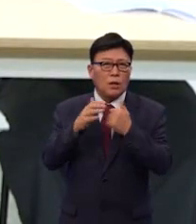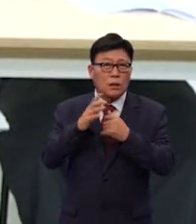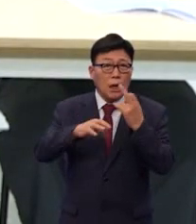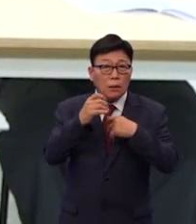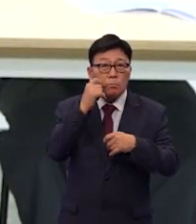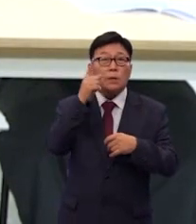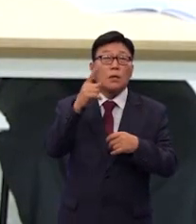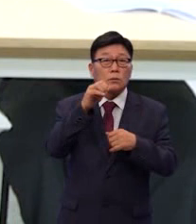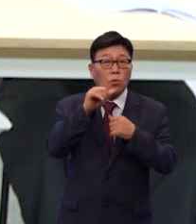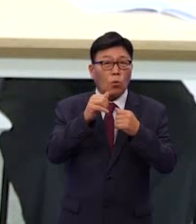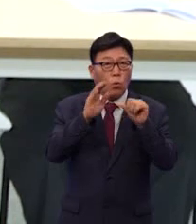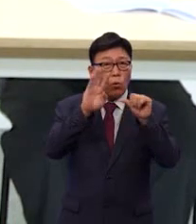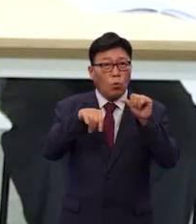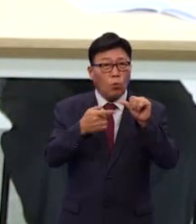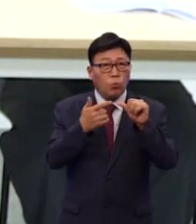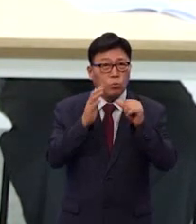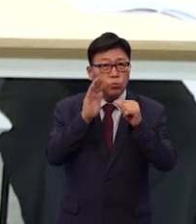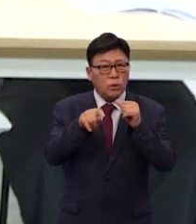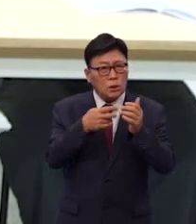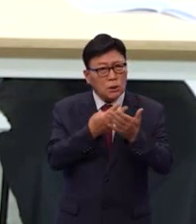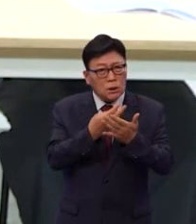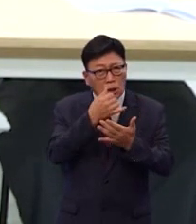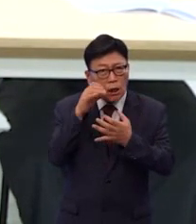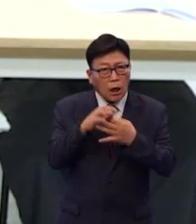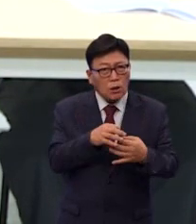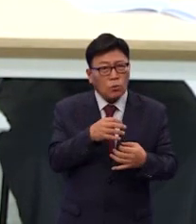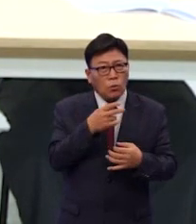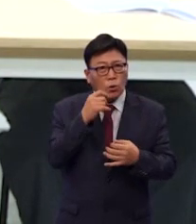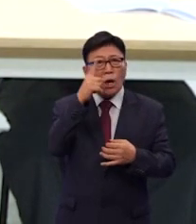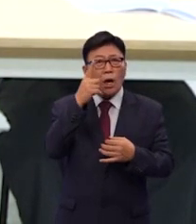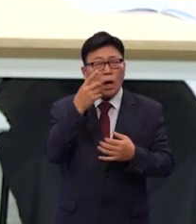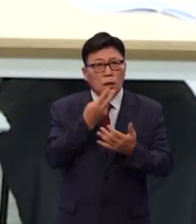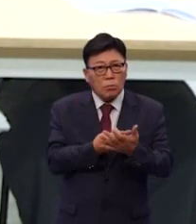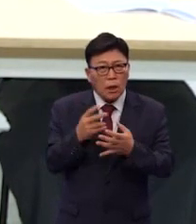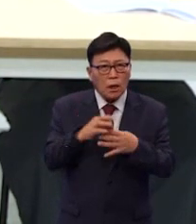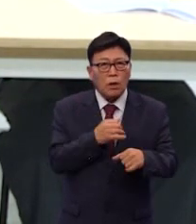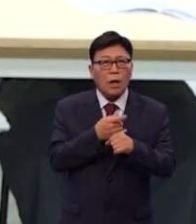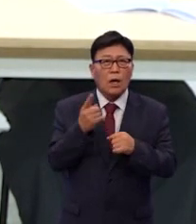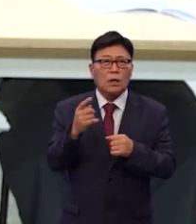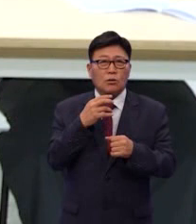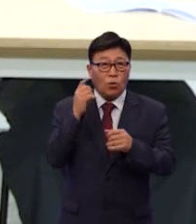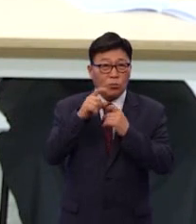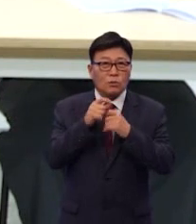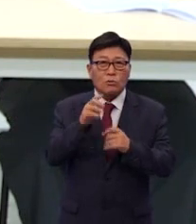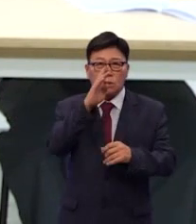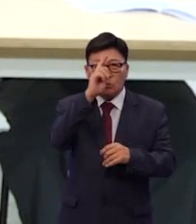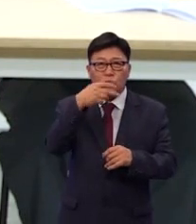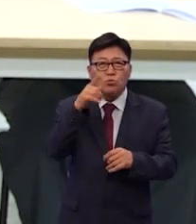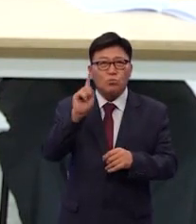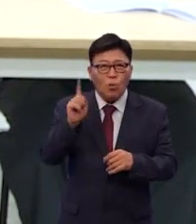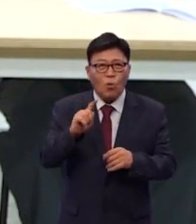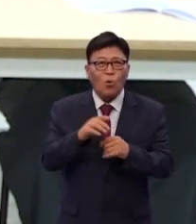하잖아요. 아침에 일어날 때 5분만 더 누워있을까? 지금 일어나야 하나? 점심 메뉴는 뭘로 먹어야